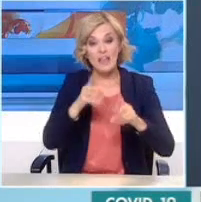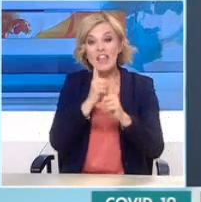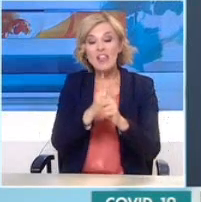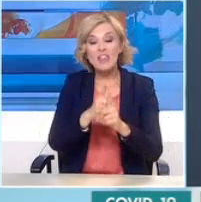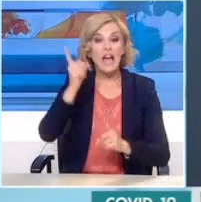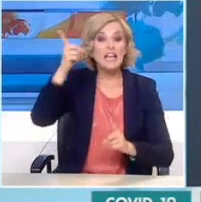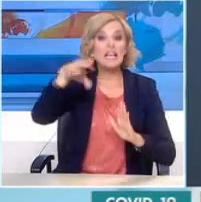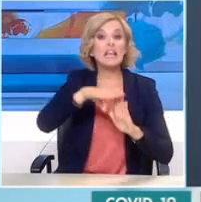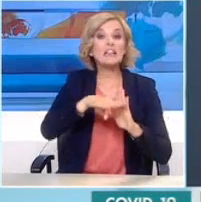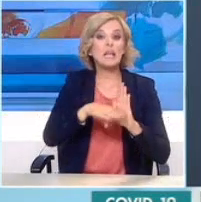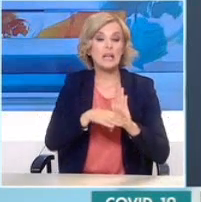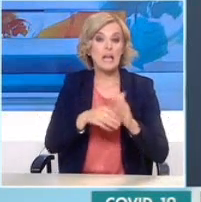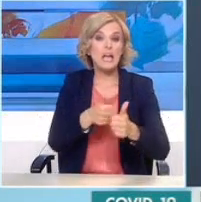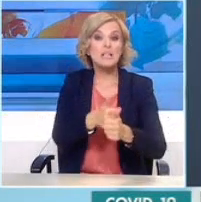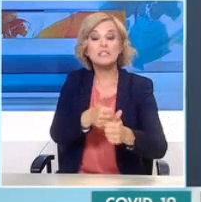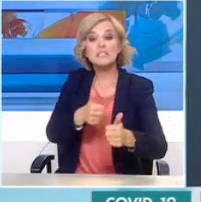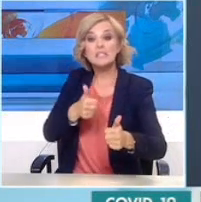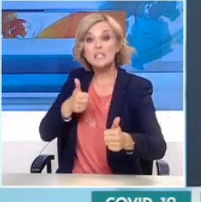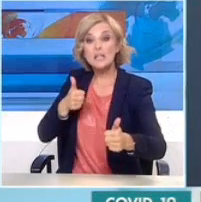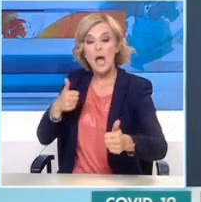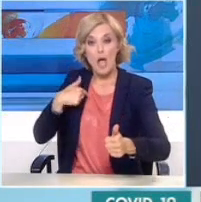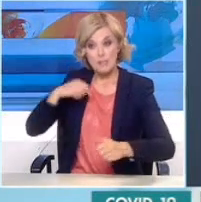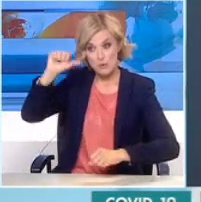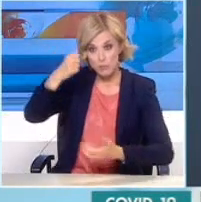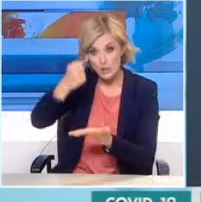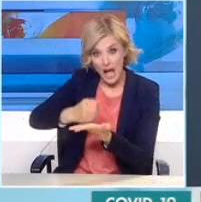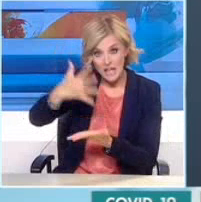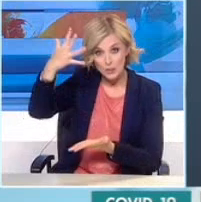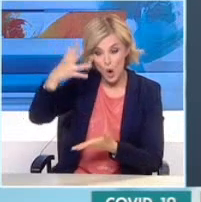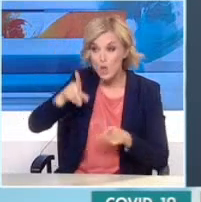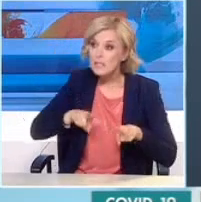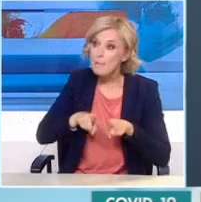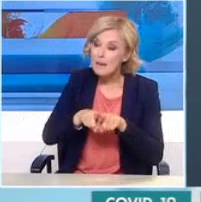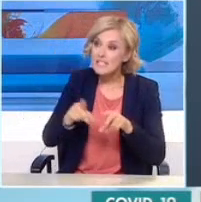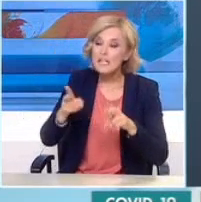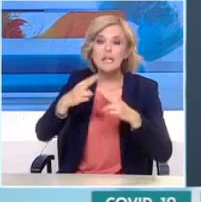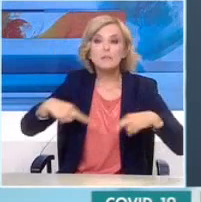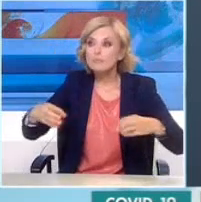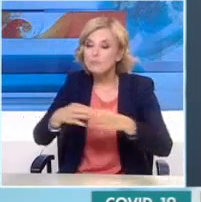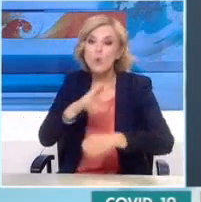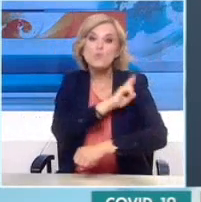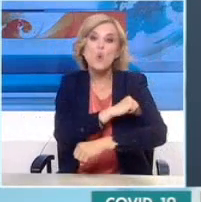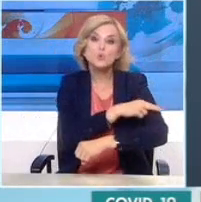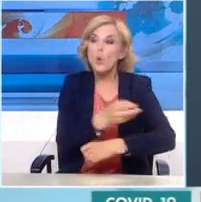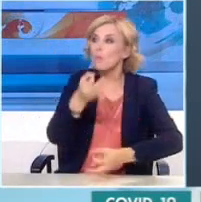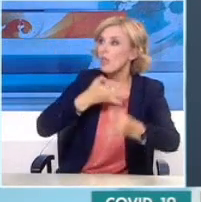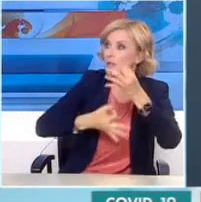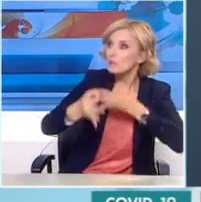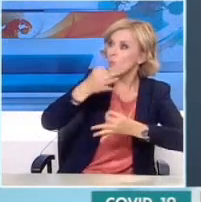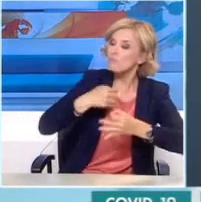κριτήρια ιεράρχησης, τα οποία θα αξιολογούνται από τις Επιτροπές Νοσοκομειακών Λοιμώξεων και τις τοπικές επιτροπές του νοσοκομείου.